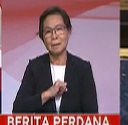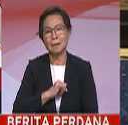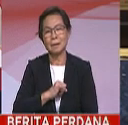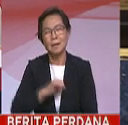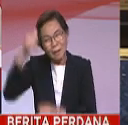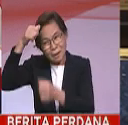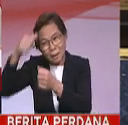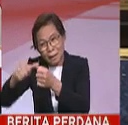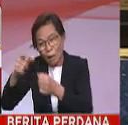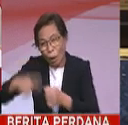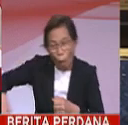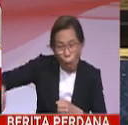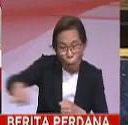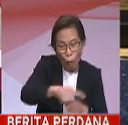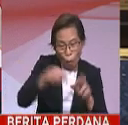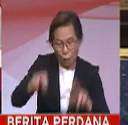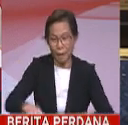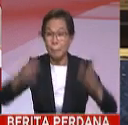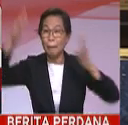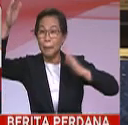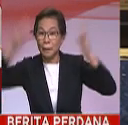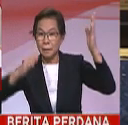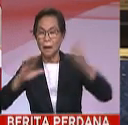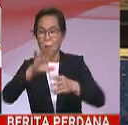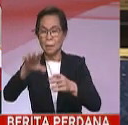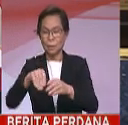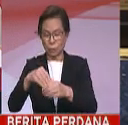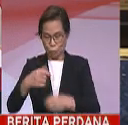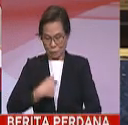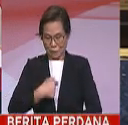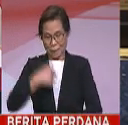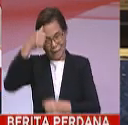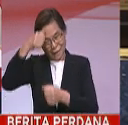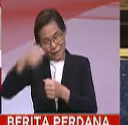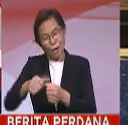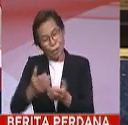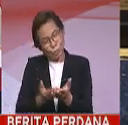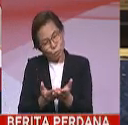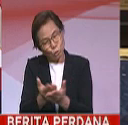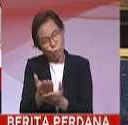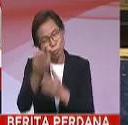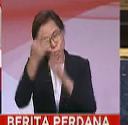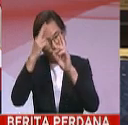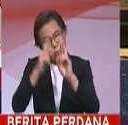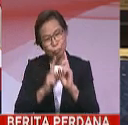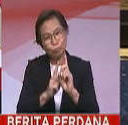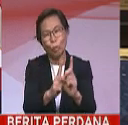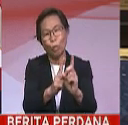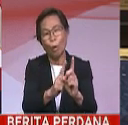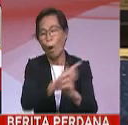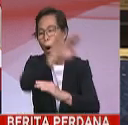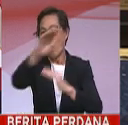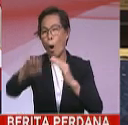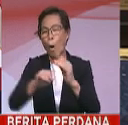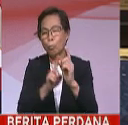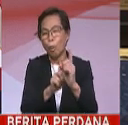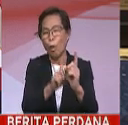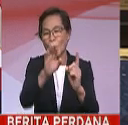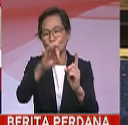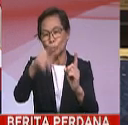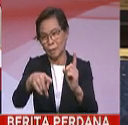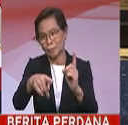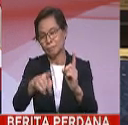ingin mengingatkan seluruh rakyat, termasuk diri saya sendiri, untuk terus mematuhi semua SOP yang